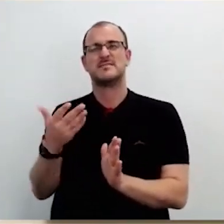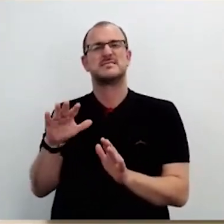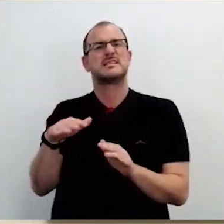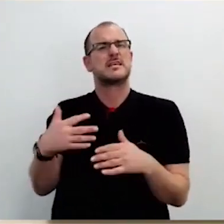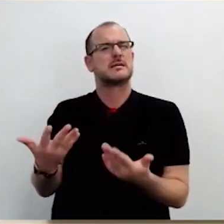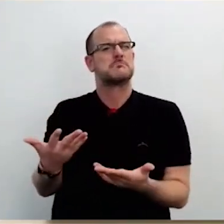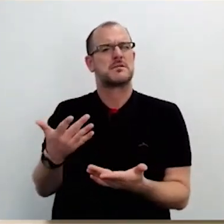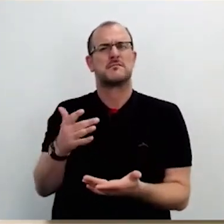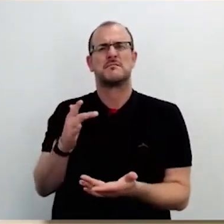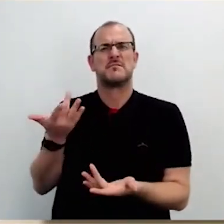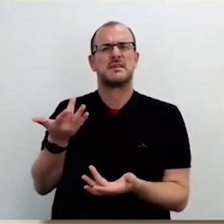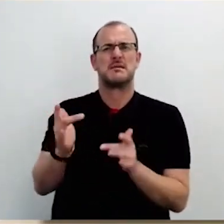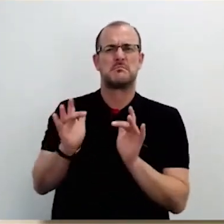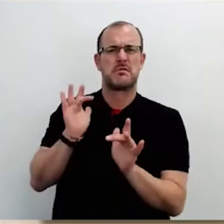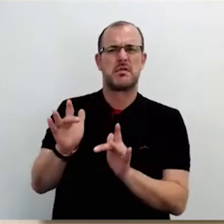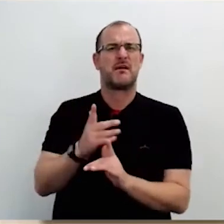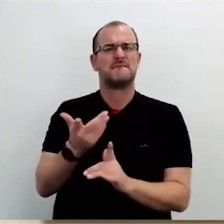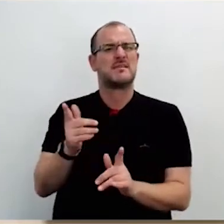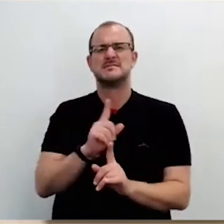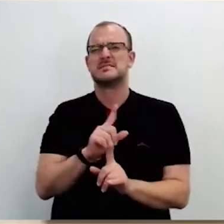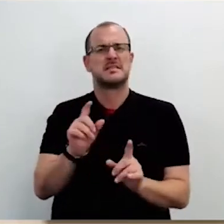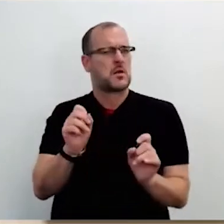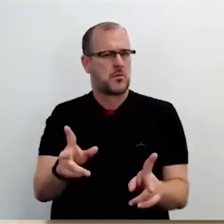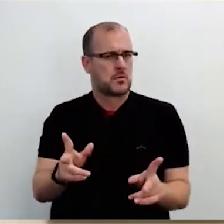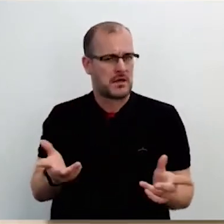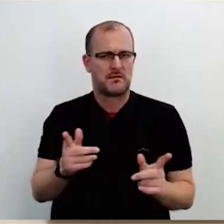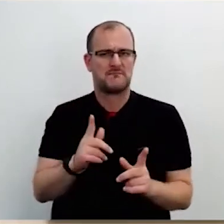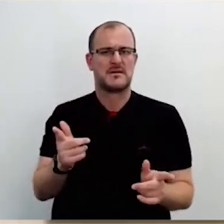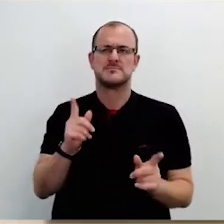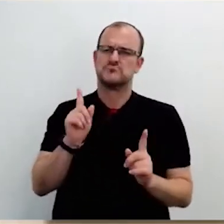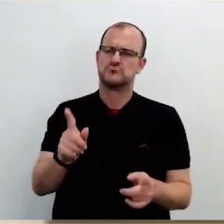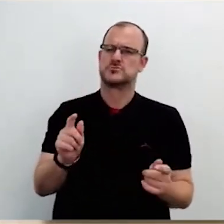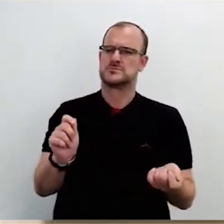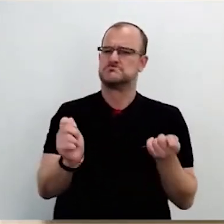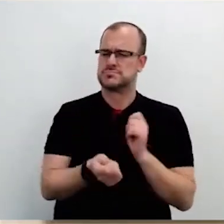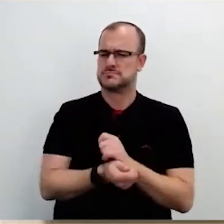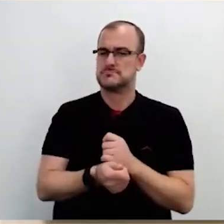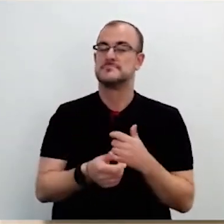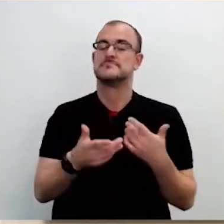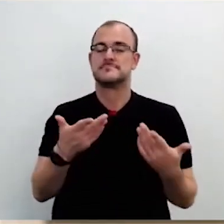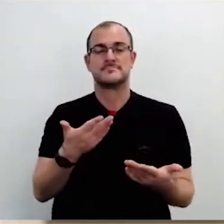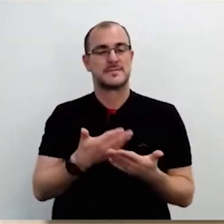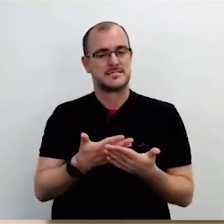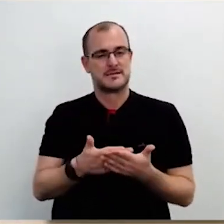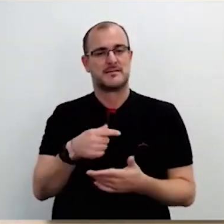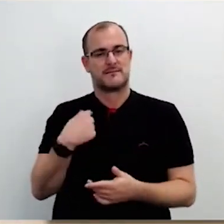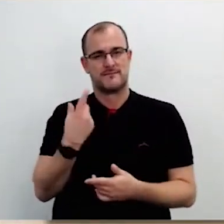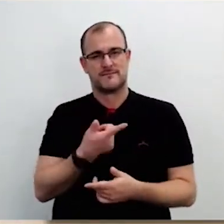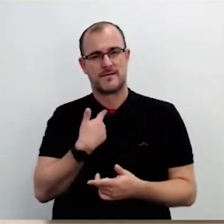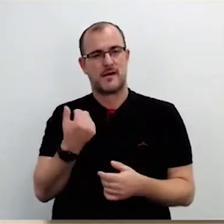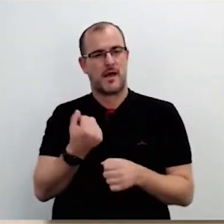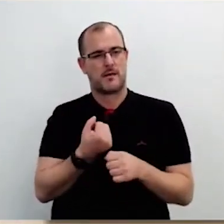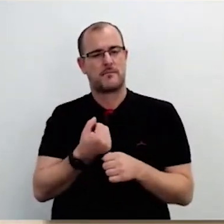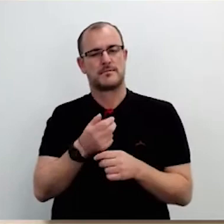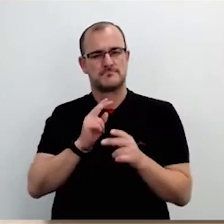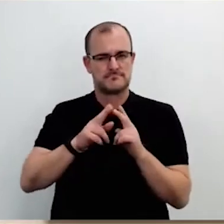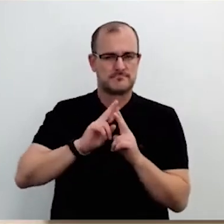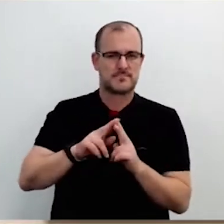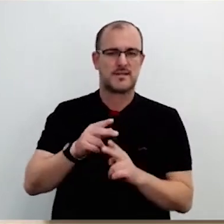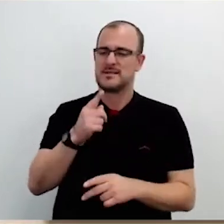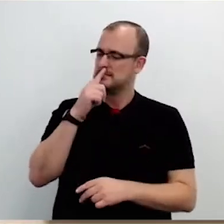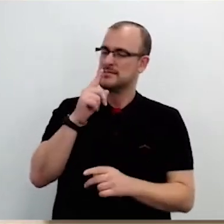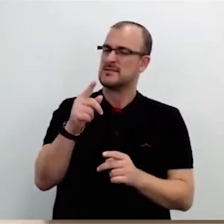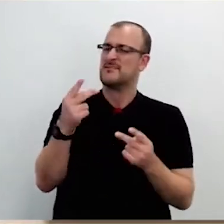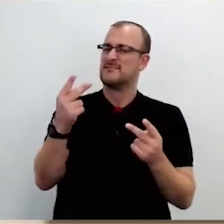es eigentlich, was ist nicht korrekt und was muss geändert werden. Und dazu arbeiten wir, weil das ist immer wichtig, wenn ich ein